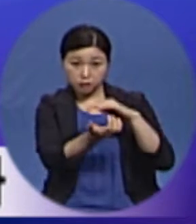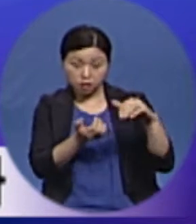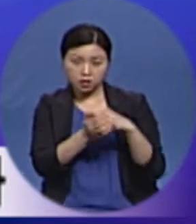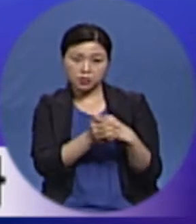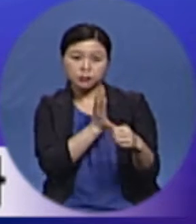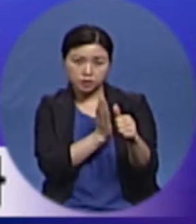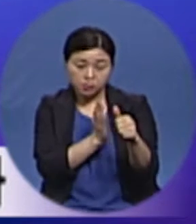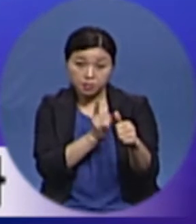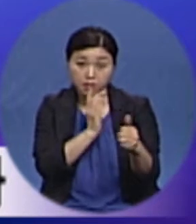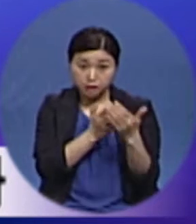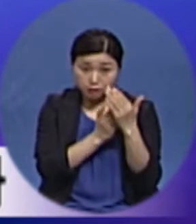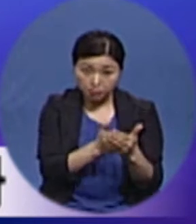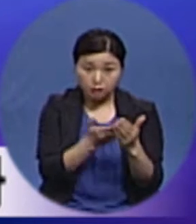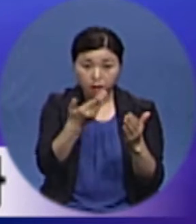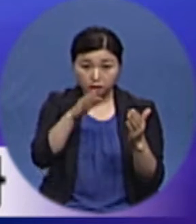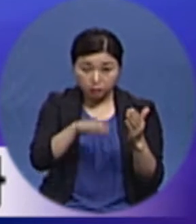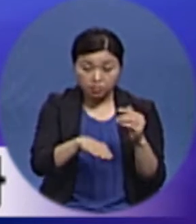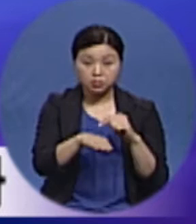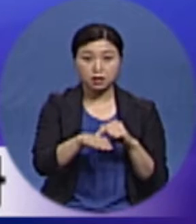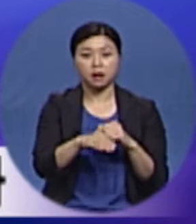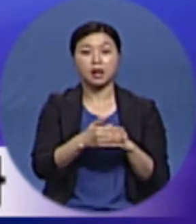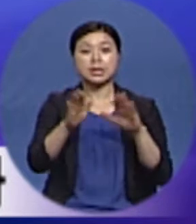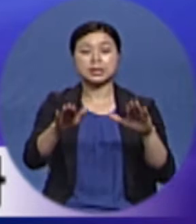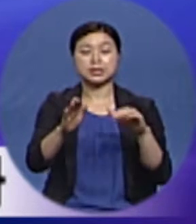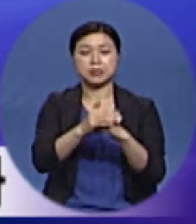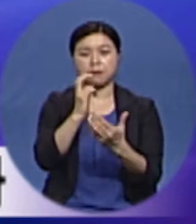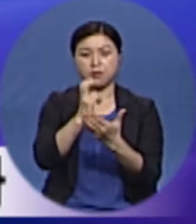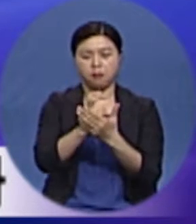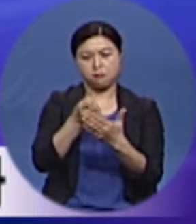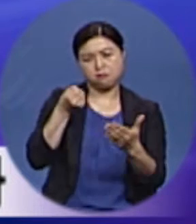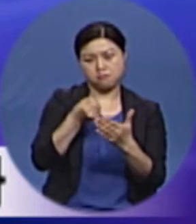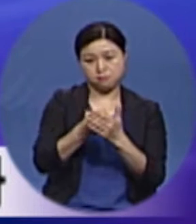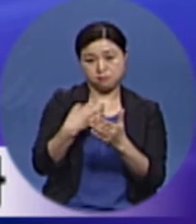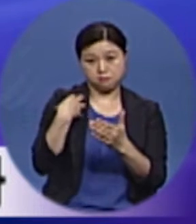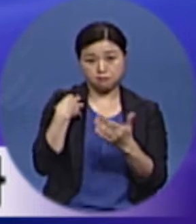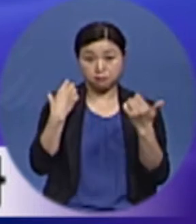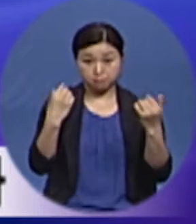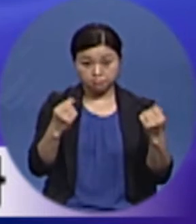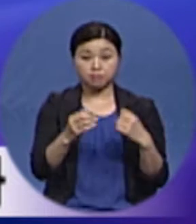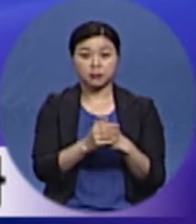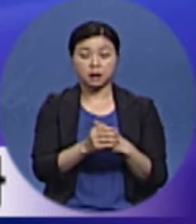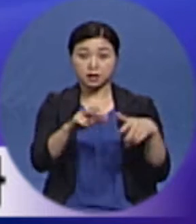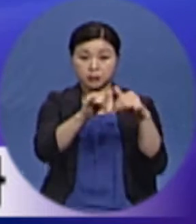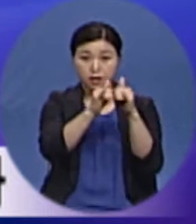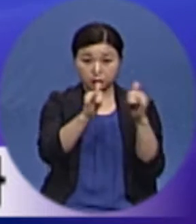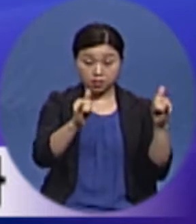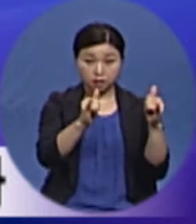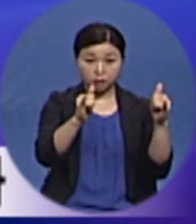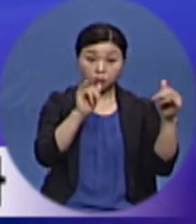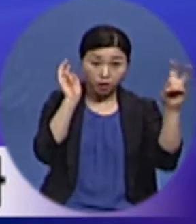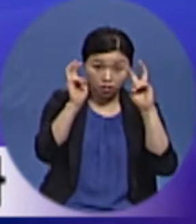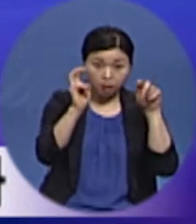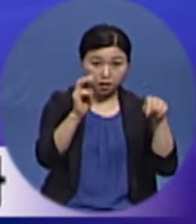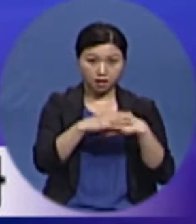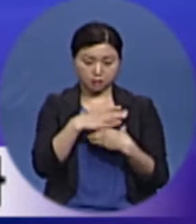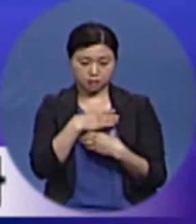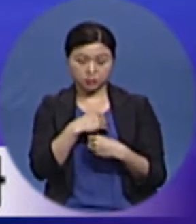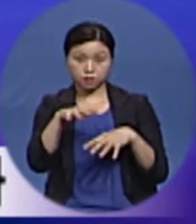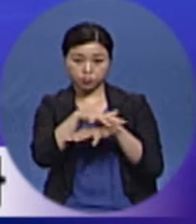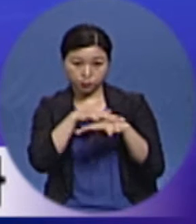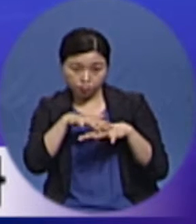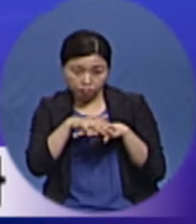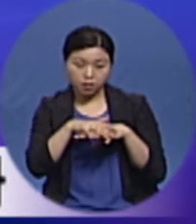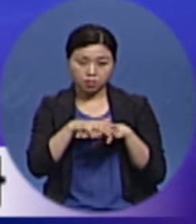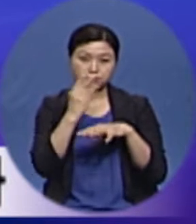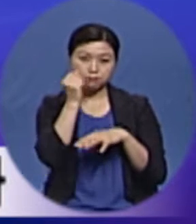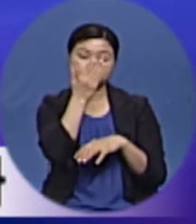권장 수준에 불과했던 구매 계획을 의무로 규정한 것인데요. 이를 통해 장애인 기업의 안정적인 운영을 도모할 수